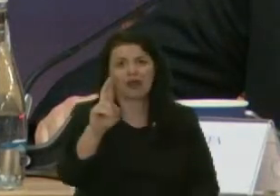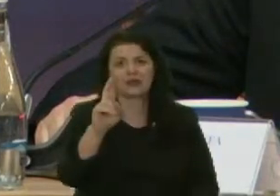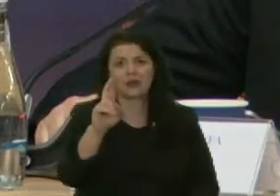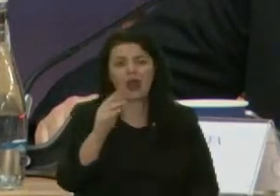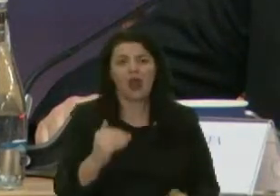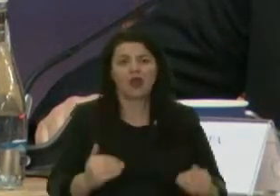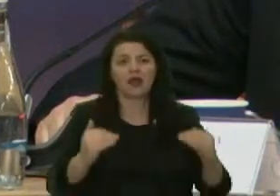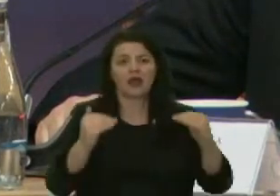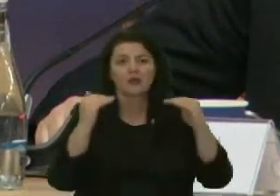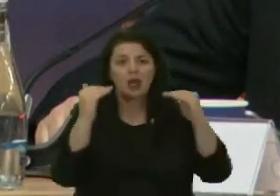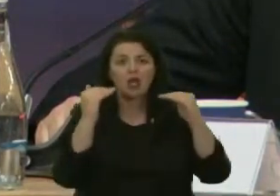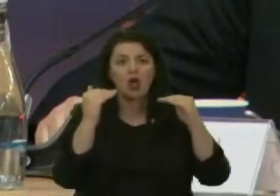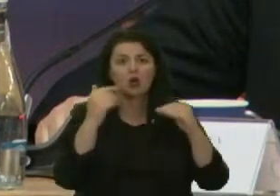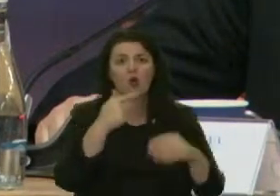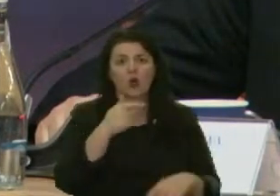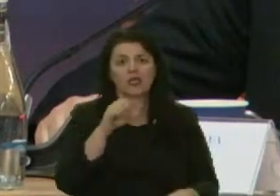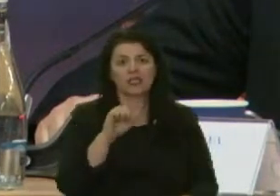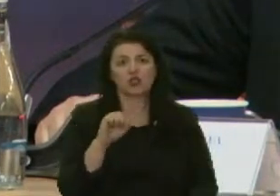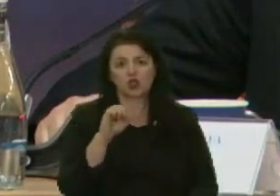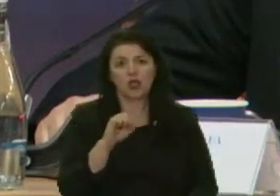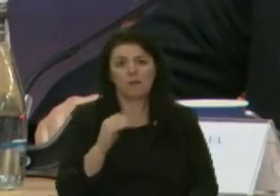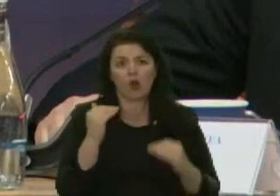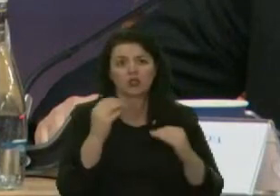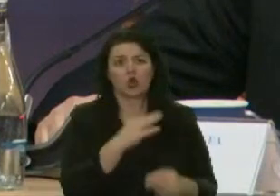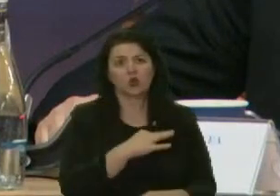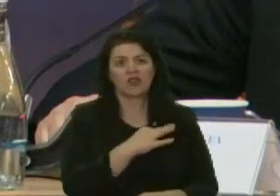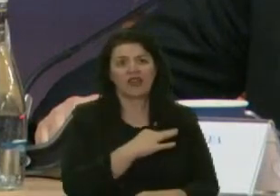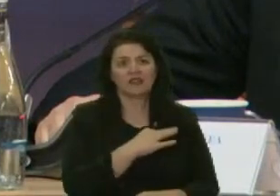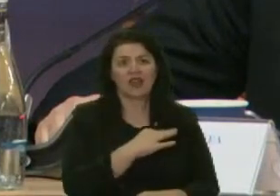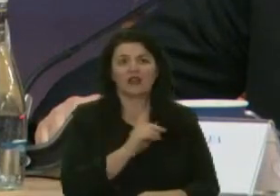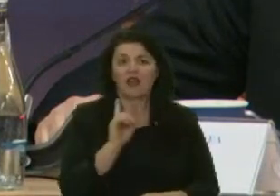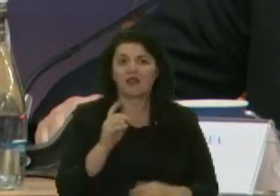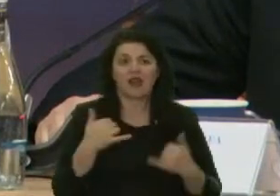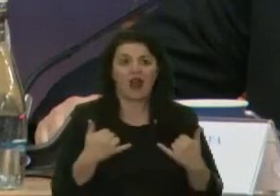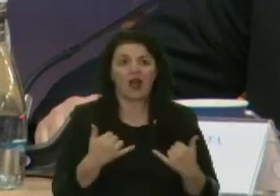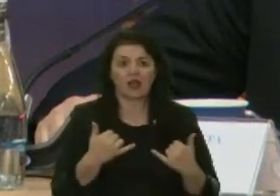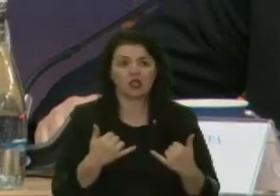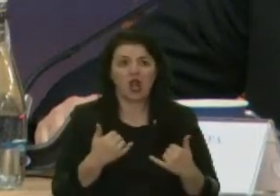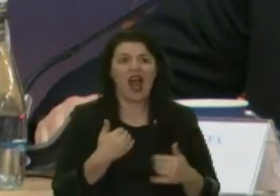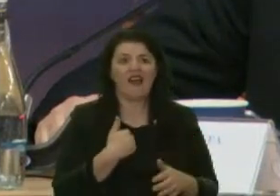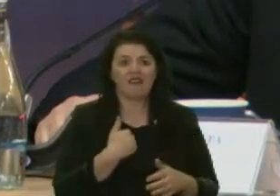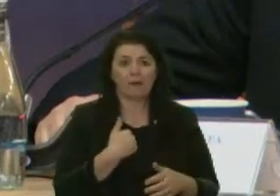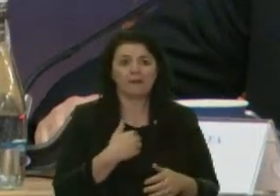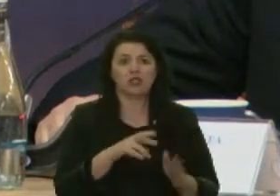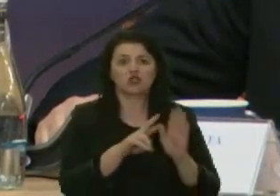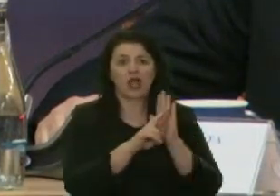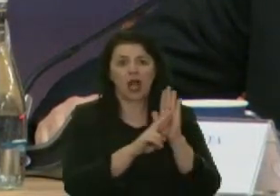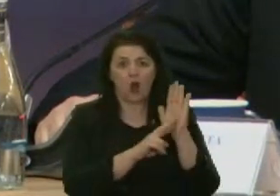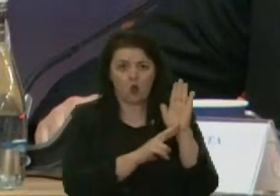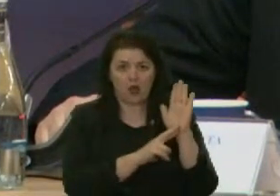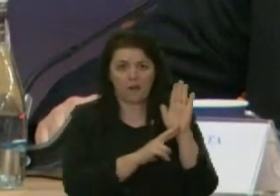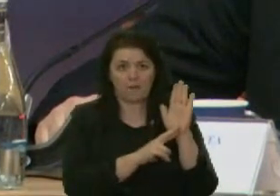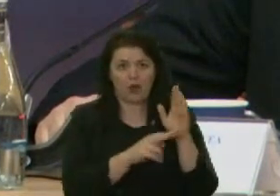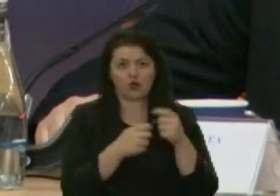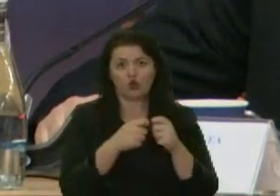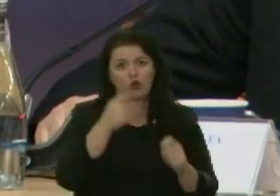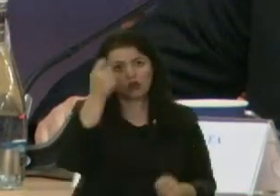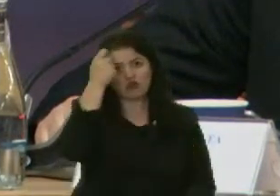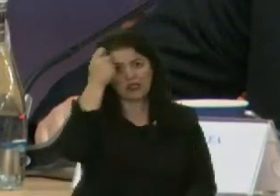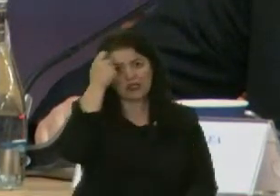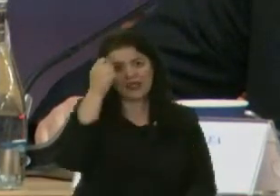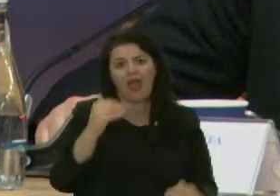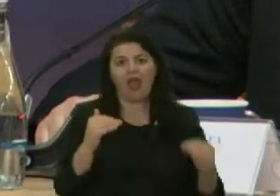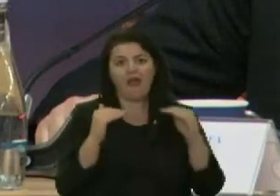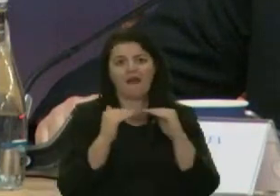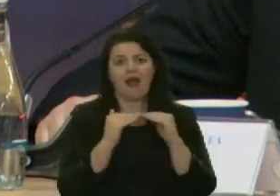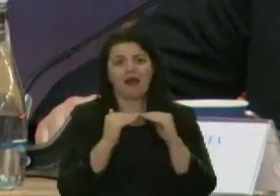clasamentele Gog scher în poziții universitare dar aici avem niște reguli pentru toți cetățenii Clujului sunt